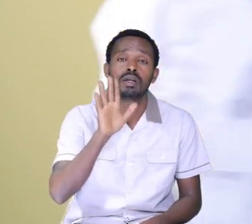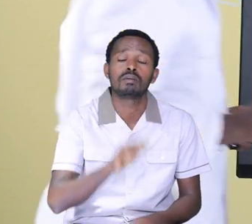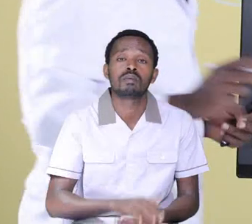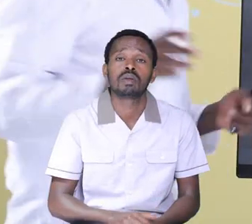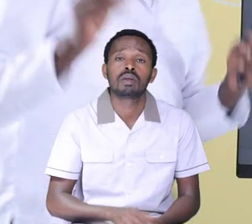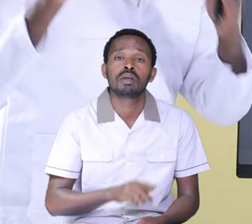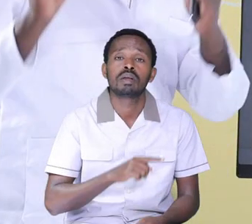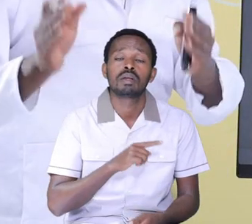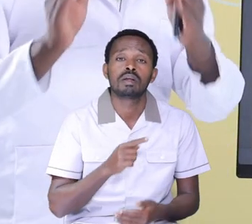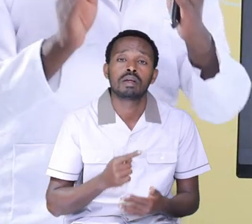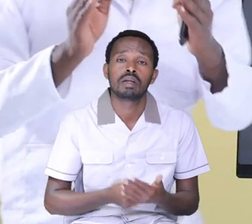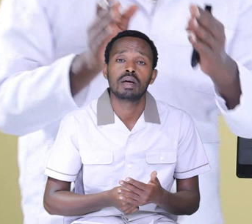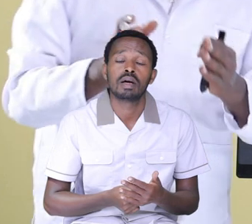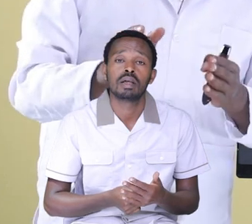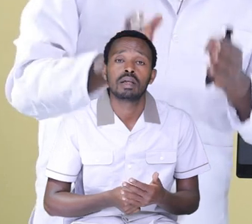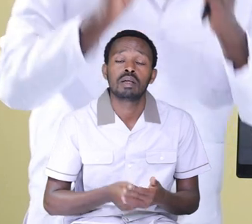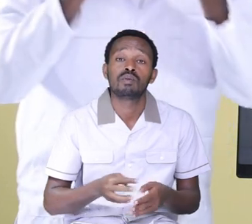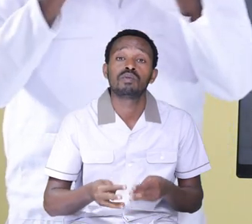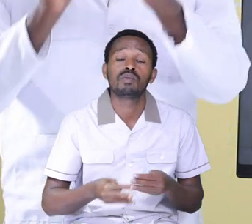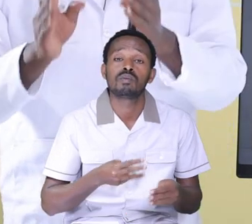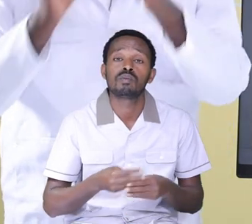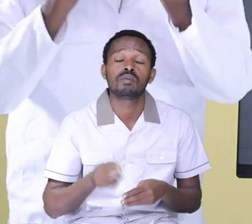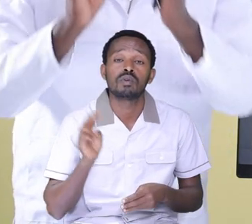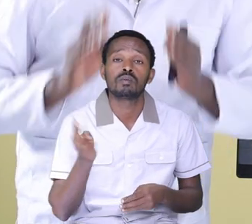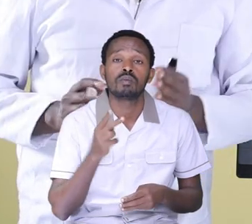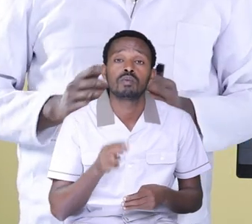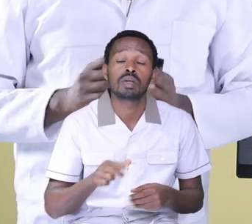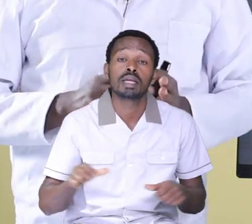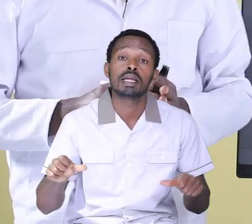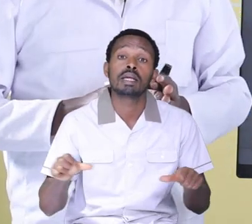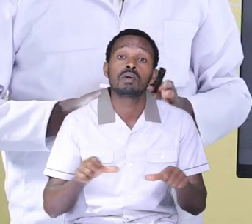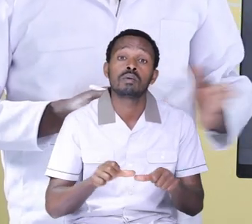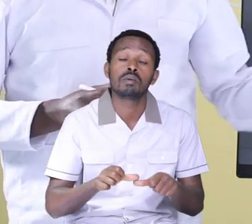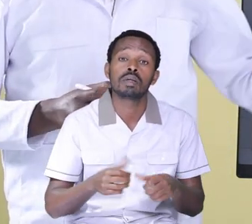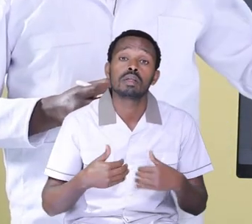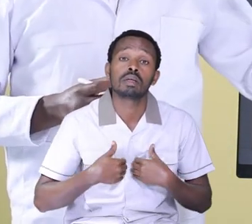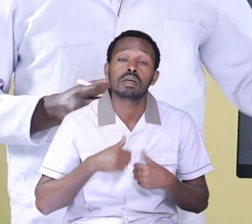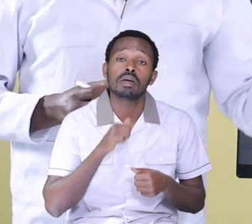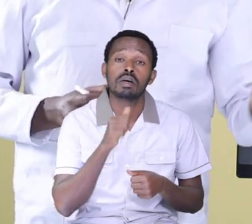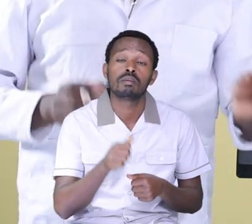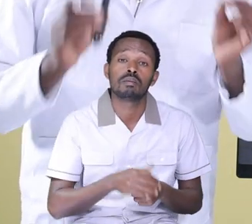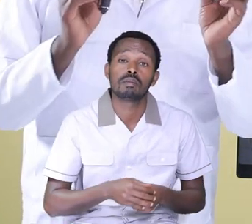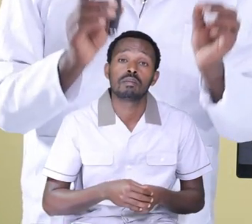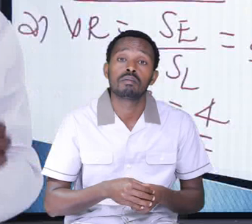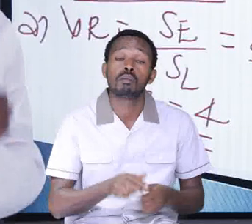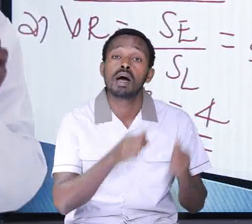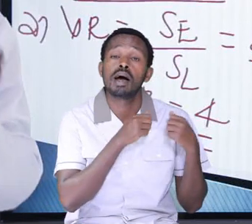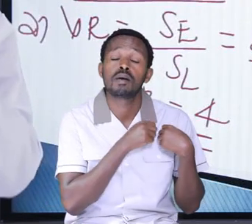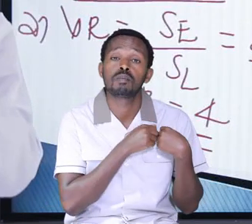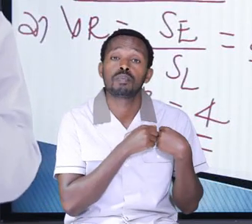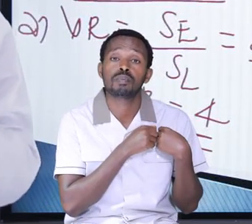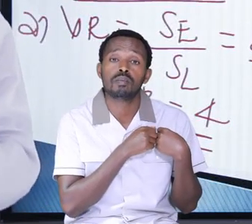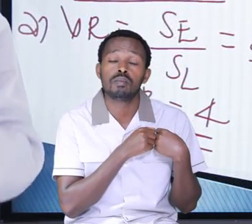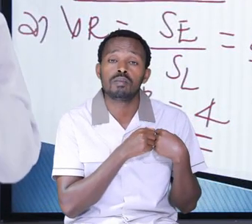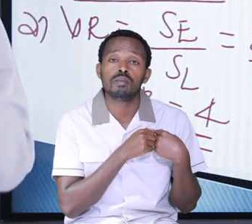kana jechun faida makanikala unity qabu jechuda sababni sa baan